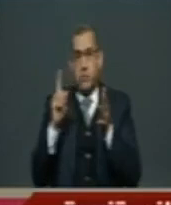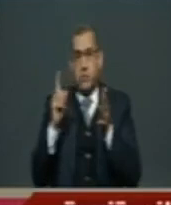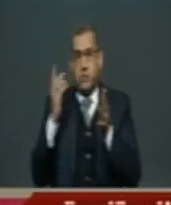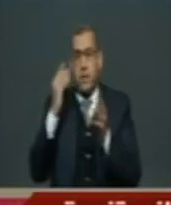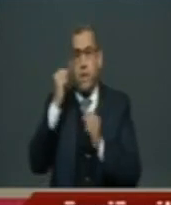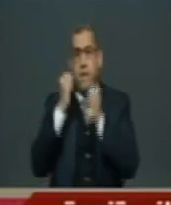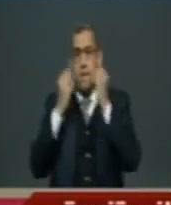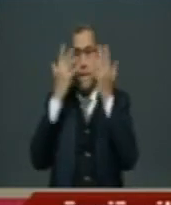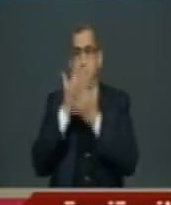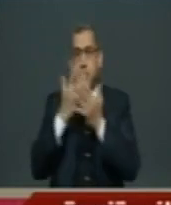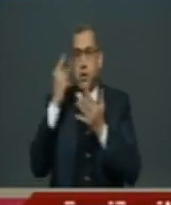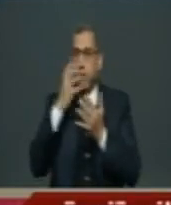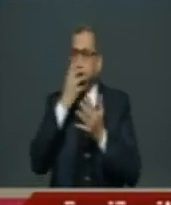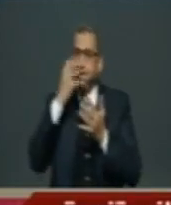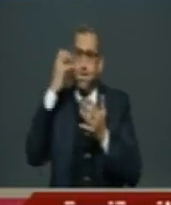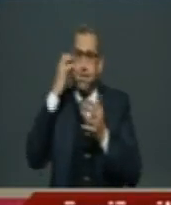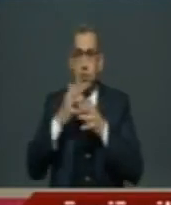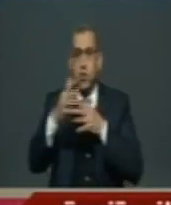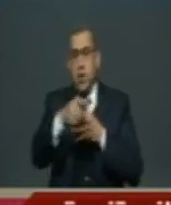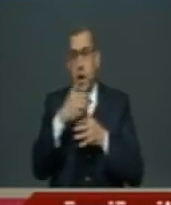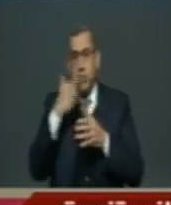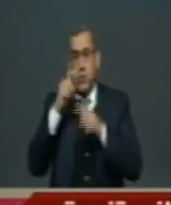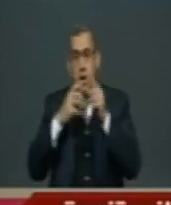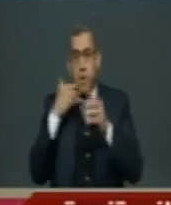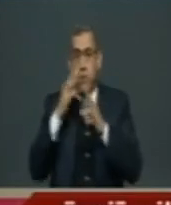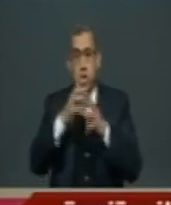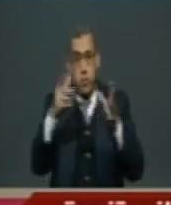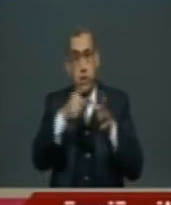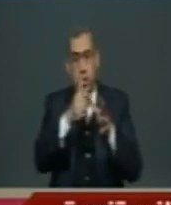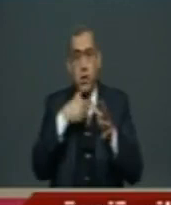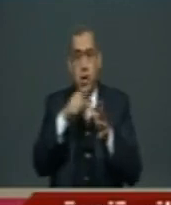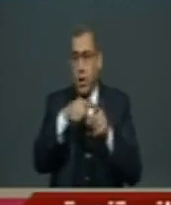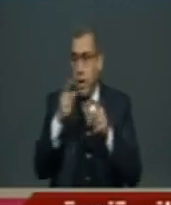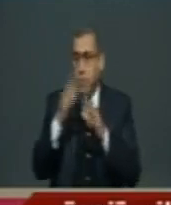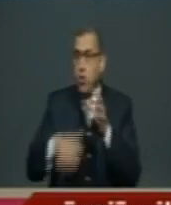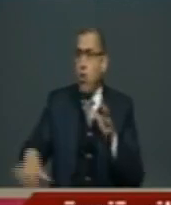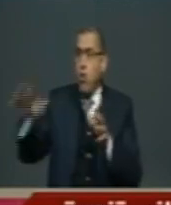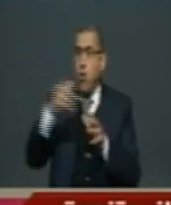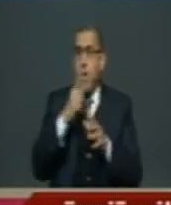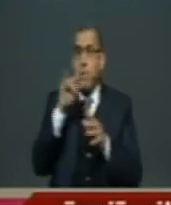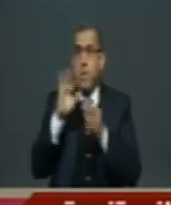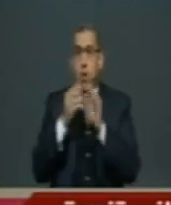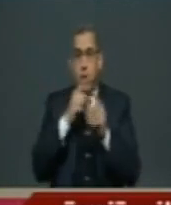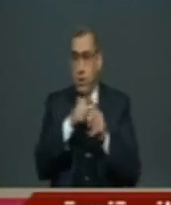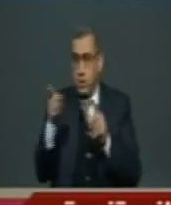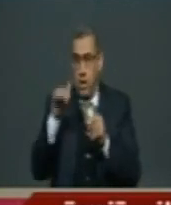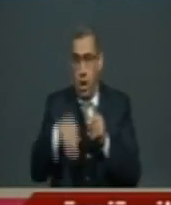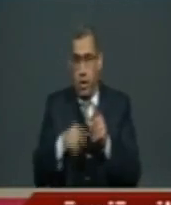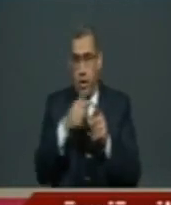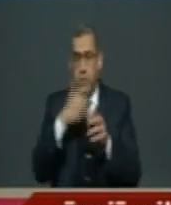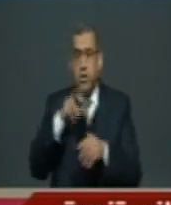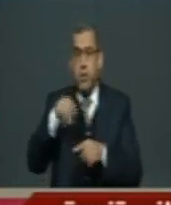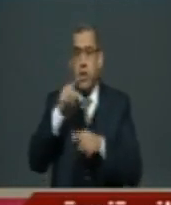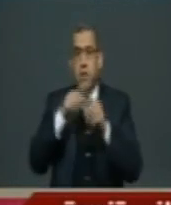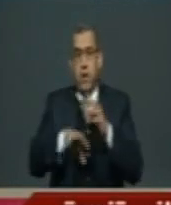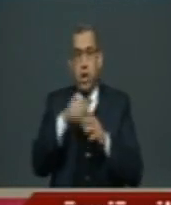رغم من ضخمتها مش نسبه كبيره بالنسبه للدوله المصريه اللي فيها 105 مليون. انت بتتكلم في 18%